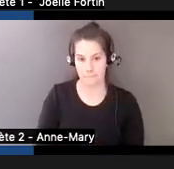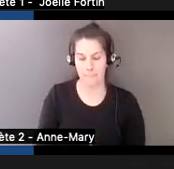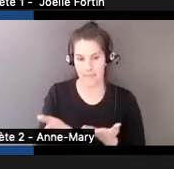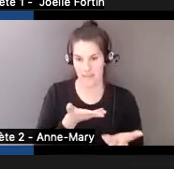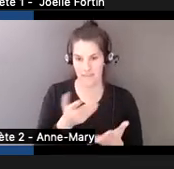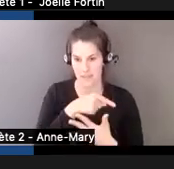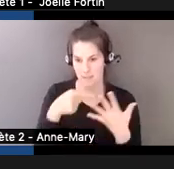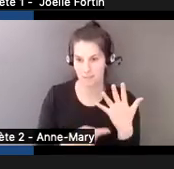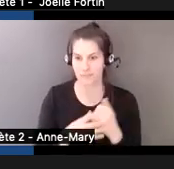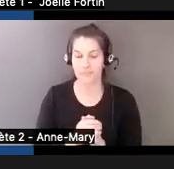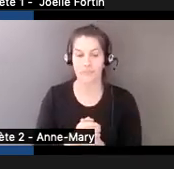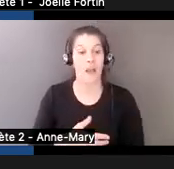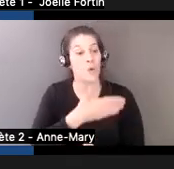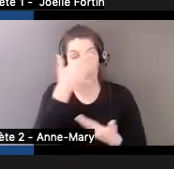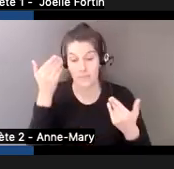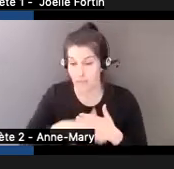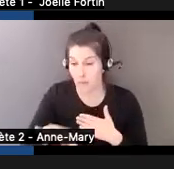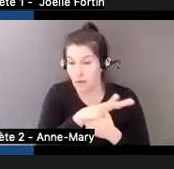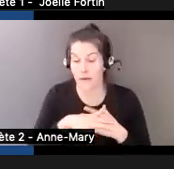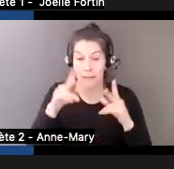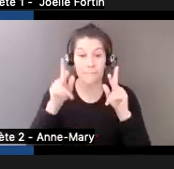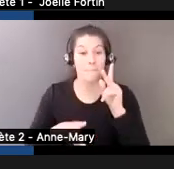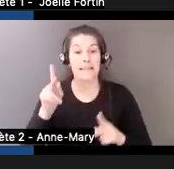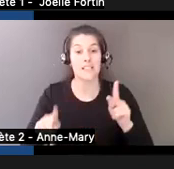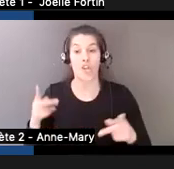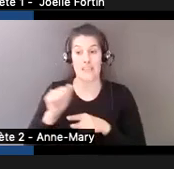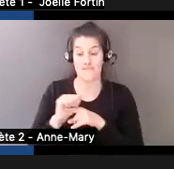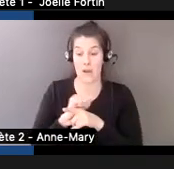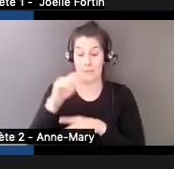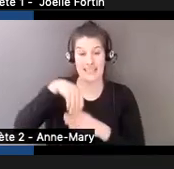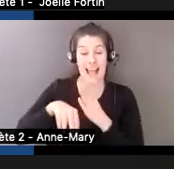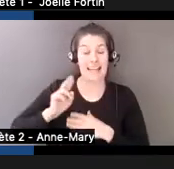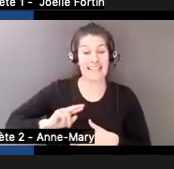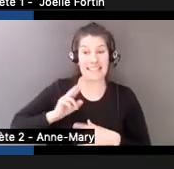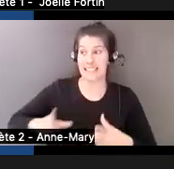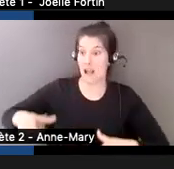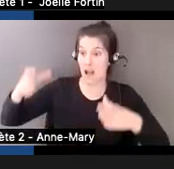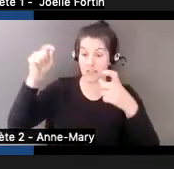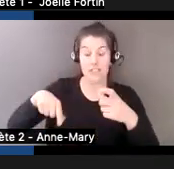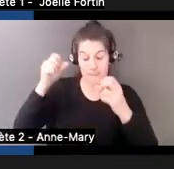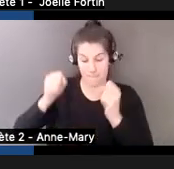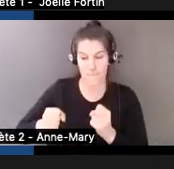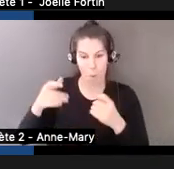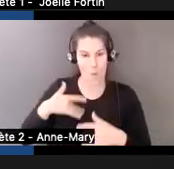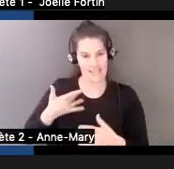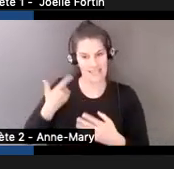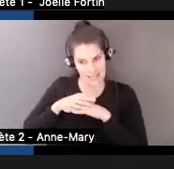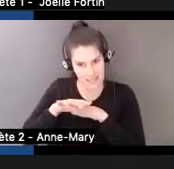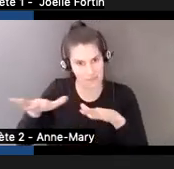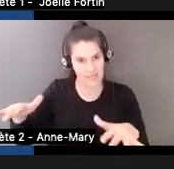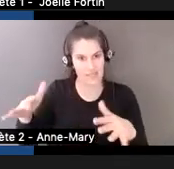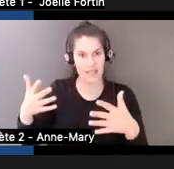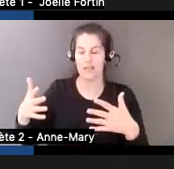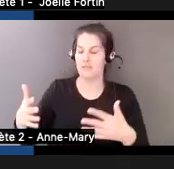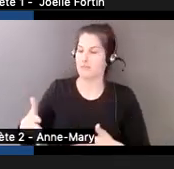Et n'oubliez pas, les gens qui sont formés dans les résidences peuvent aussi informer, sensibiliser les proches aidants qui